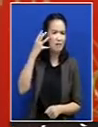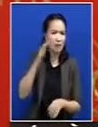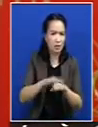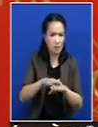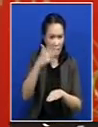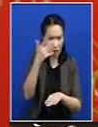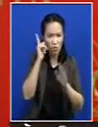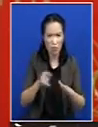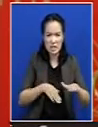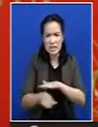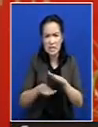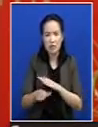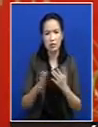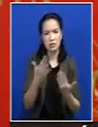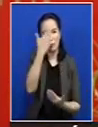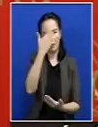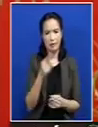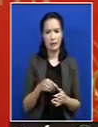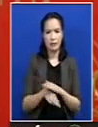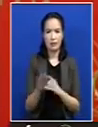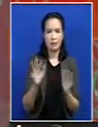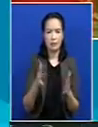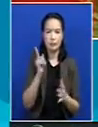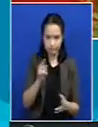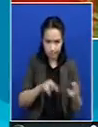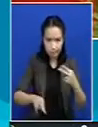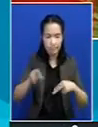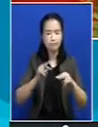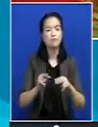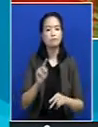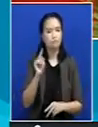แล้วต้องหนีออกไปให้ทันการ ครับก็ต้องไปตรวจสอบกันเพิ่มเติมในท้ายที่สุดนะครับ